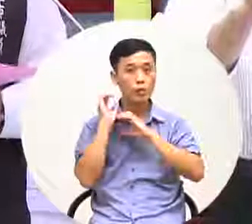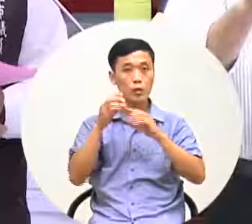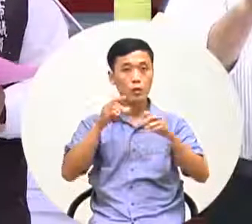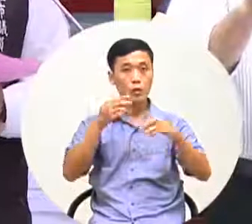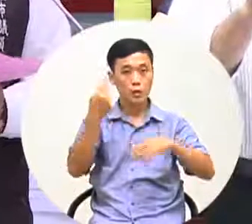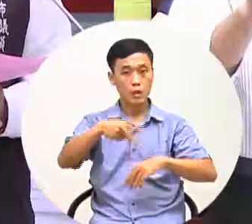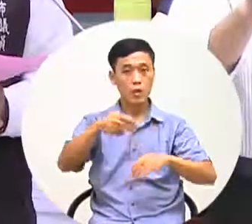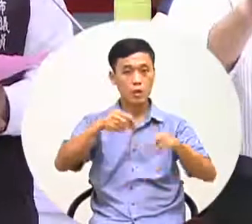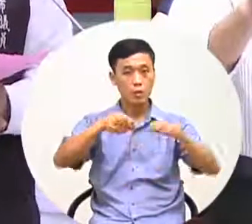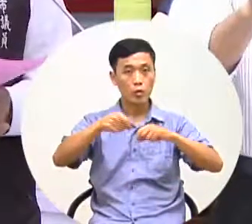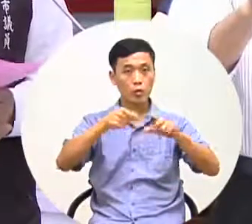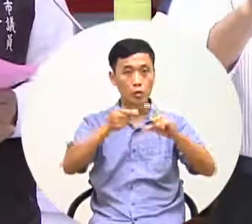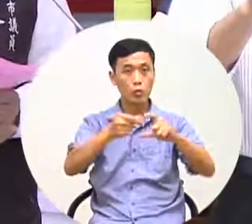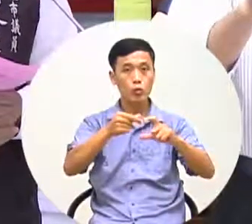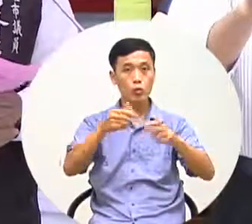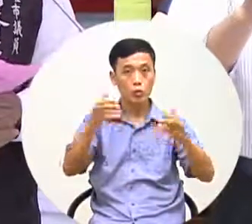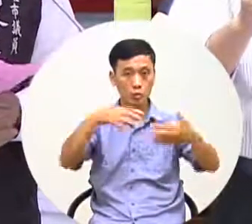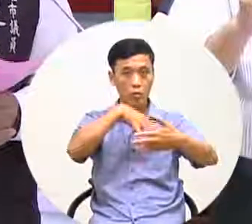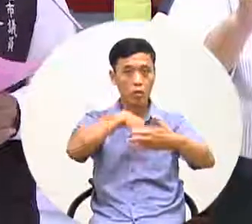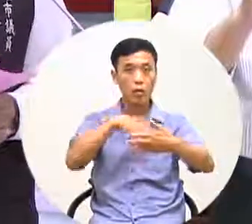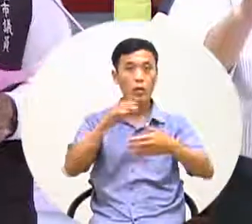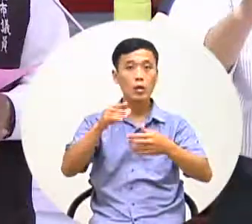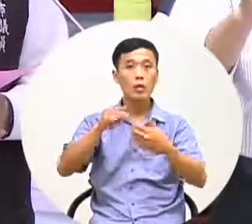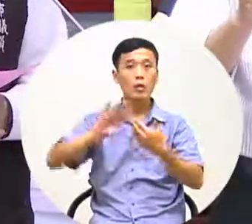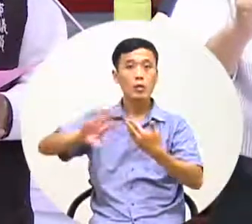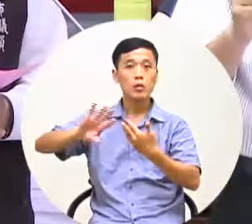吉安农地从化区的部分现在还有